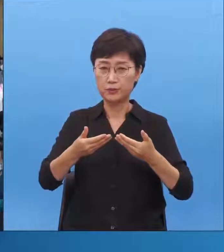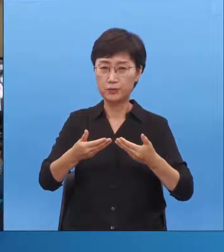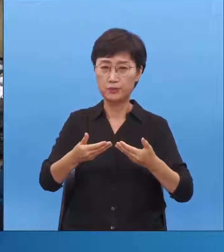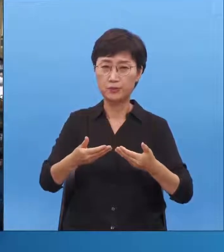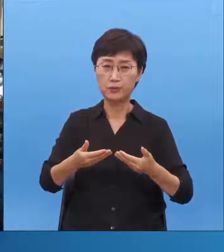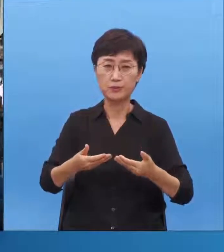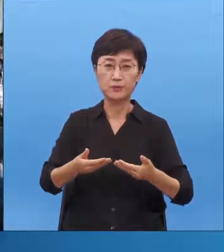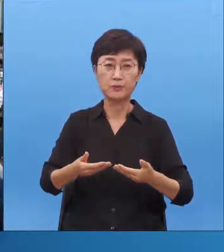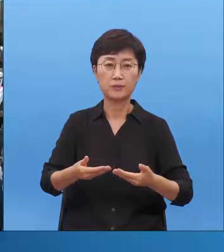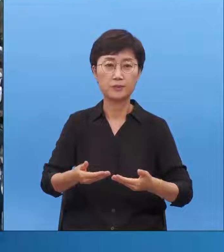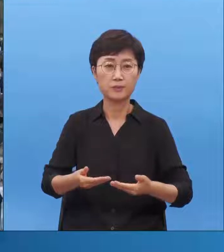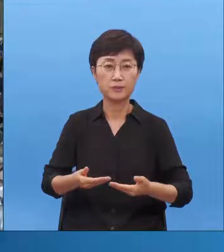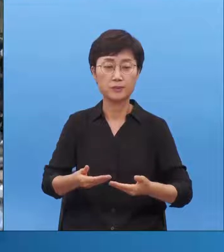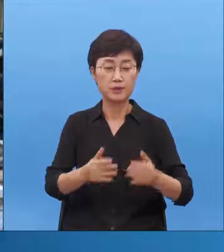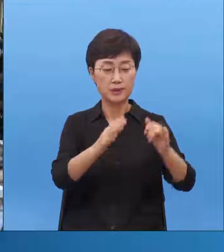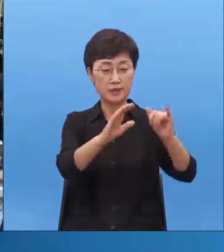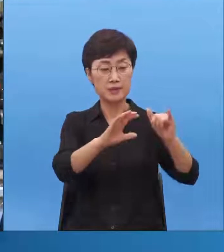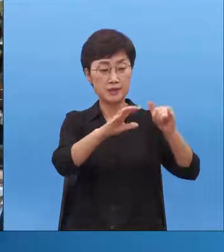잔잔하니